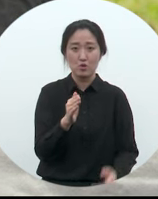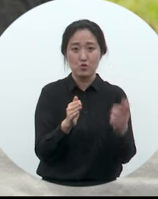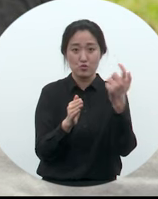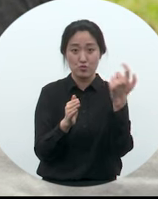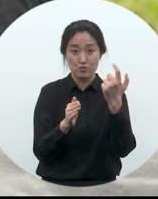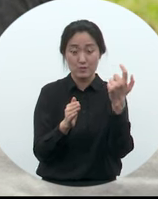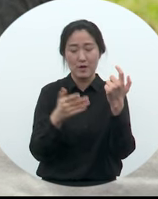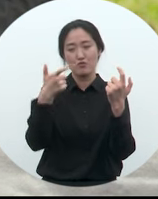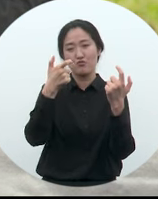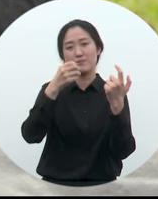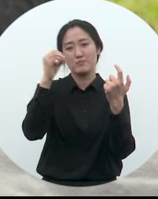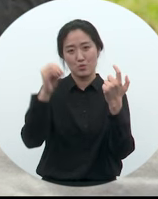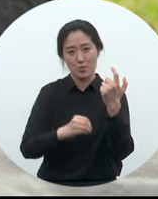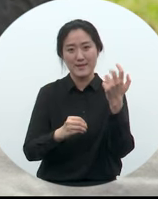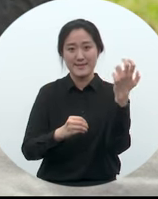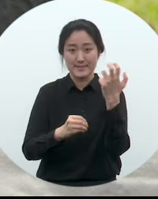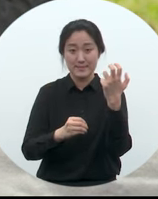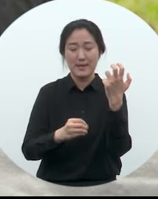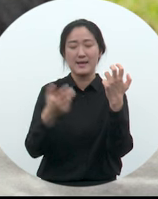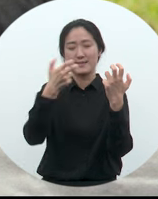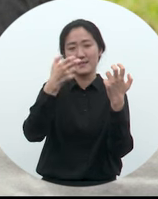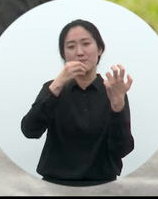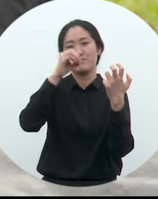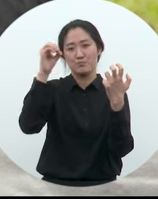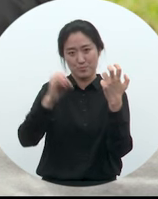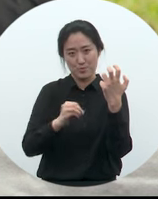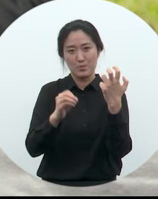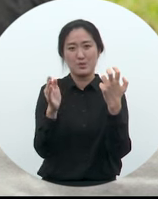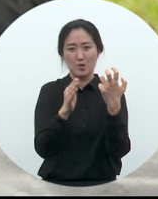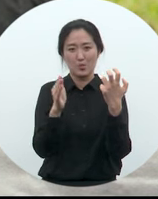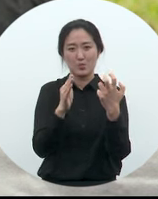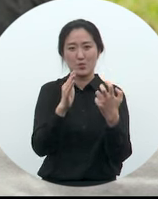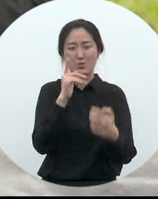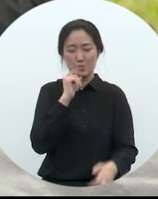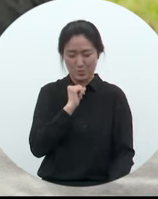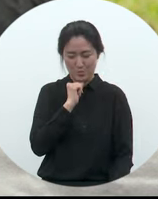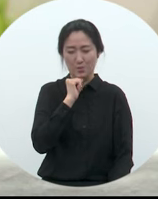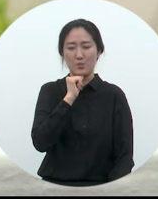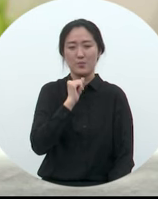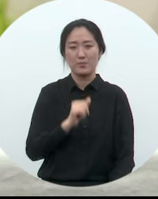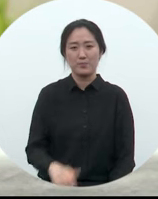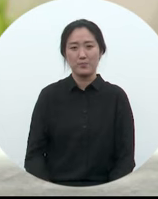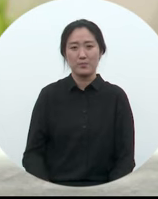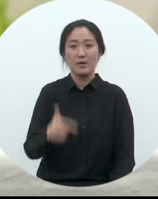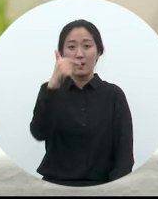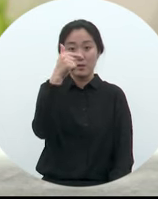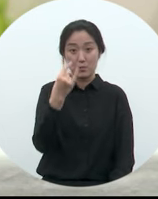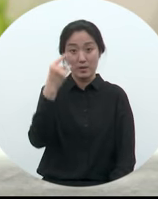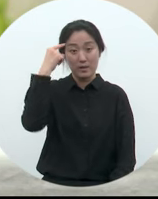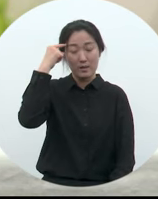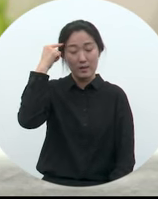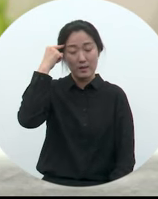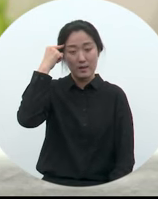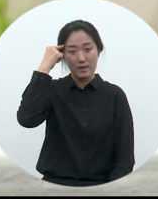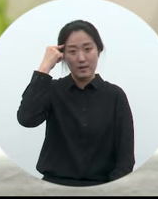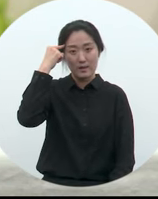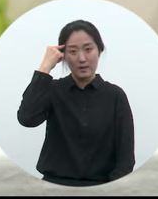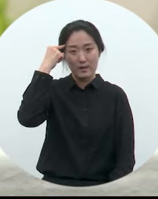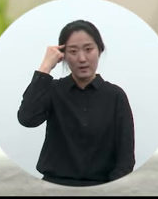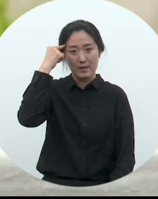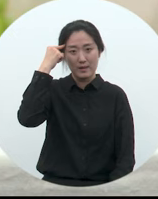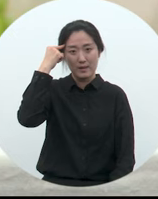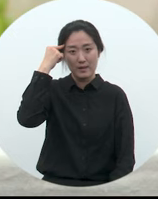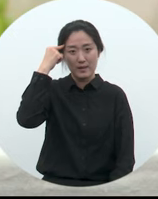식곤증을 느끼고 60대는 60%, 70대는 70% 정도 느낍니다. 이 뇌라고 하는 것은